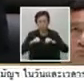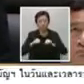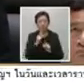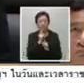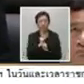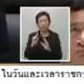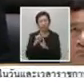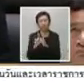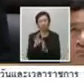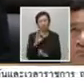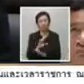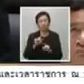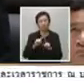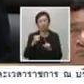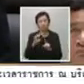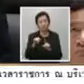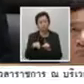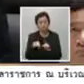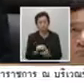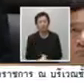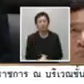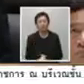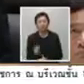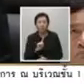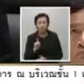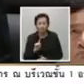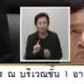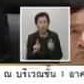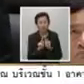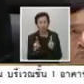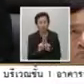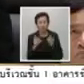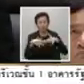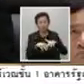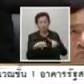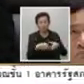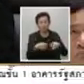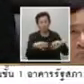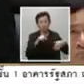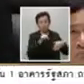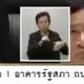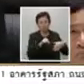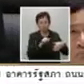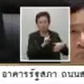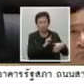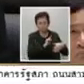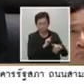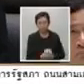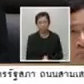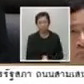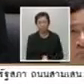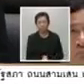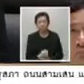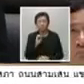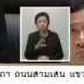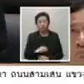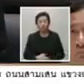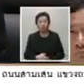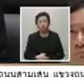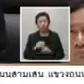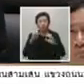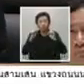ข้อบังคับข้อที่17ซึ่งรับรองสถานะของวิปฝ่ายค้านไว้การที่ท่านเสรีพิสุทธิ์เตมียเวชบอกว่าเป็นการตกล